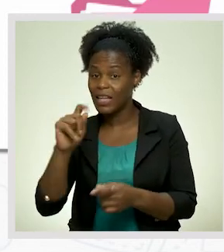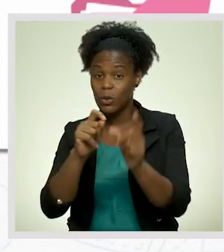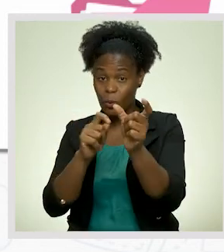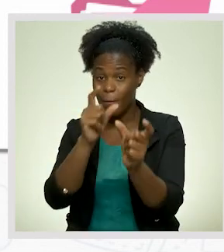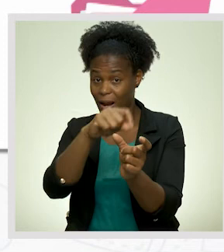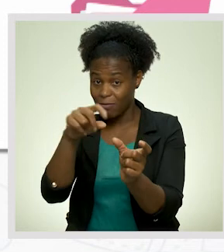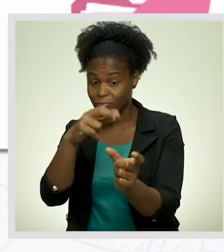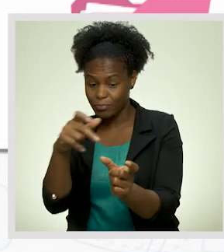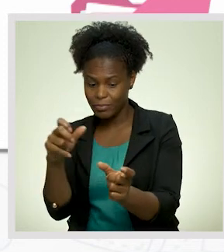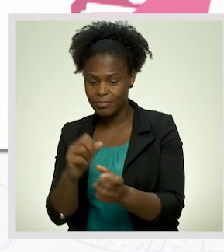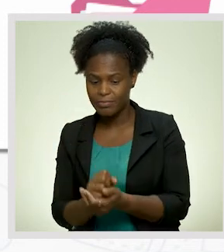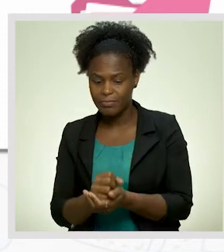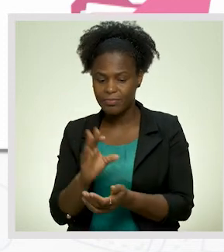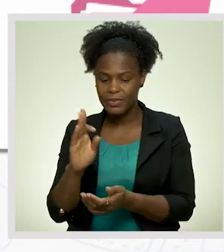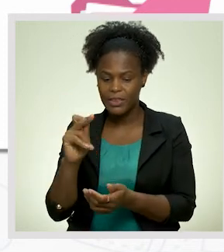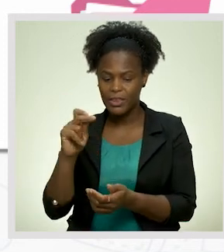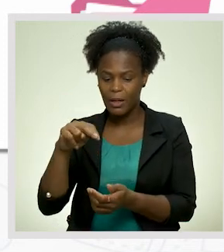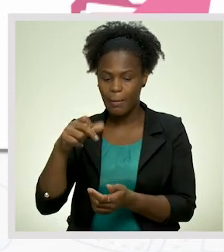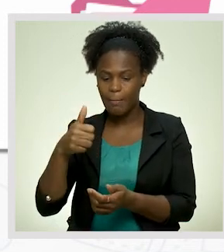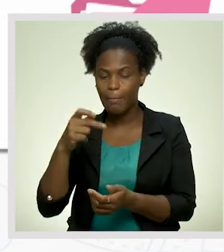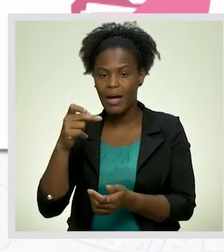Champagne. Le champagne.